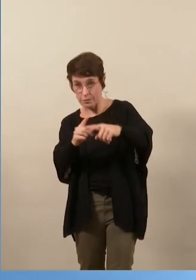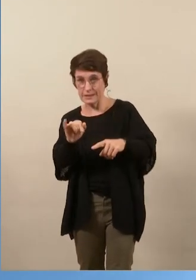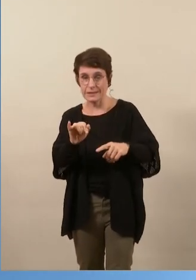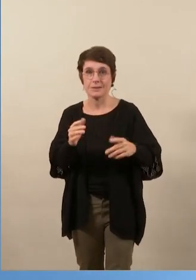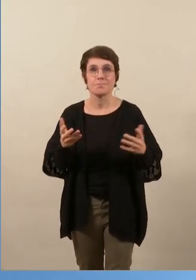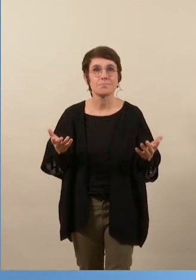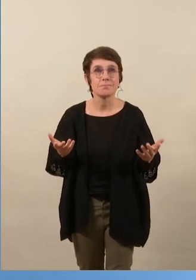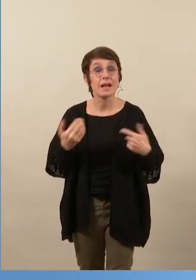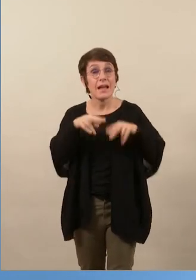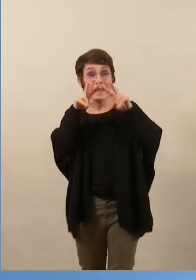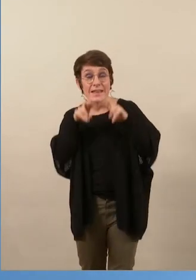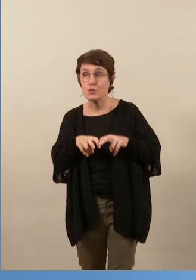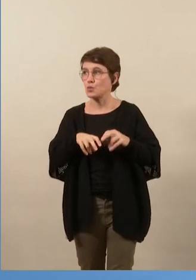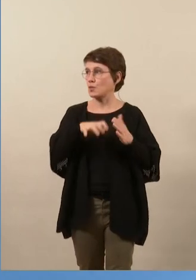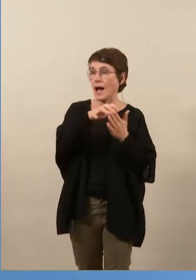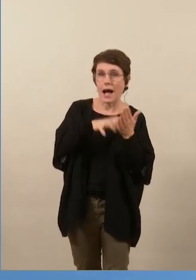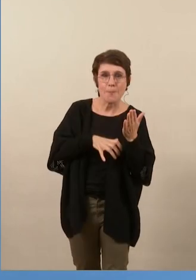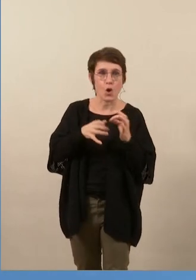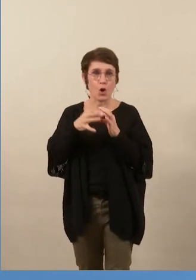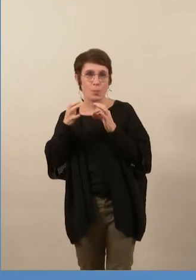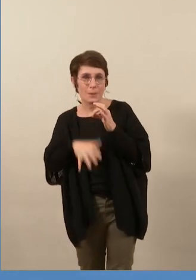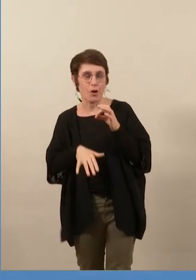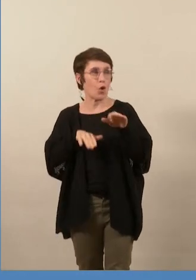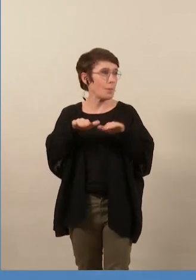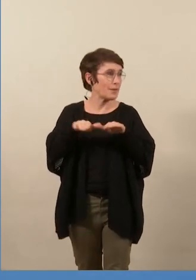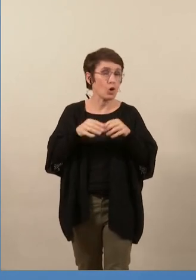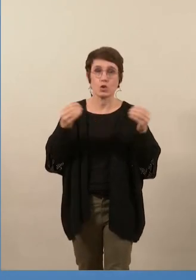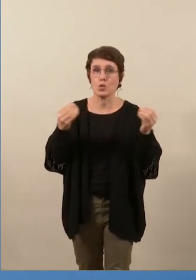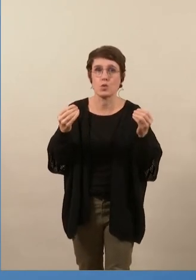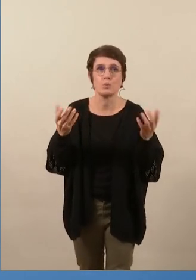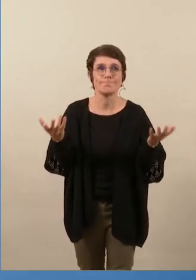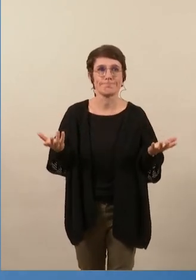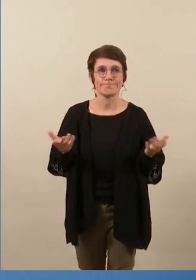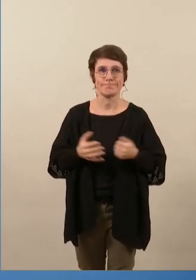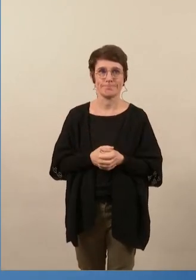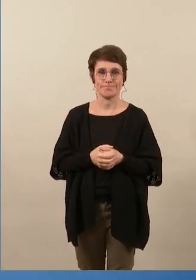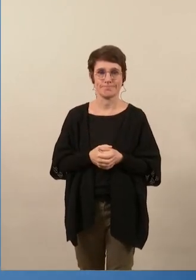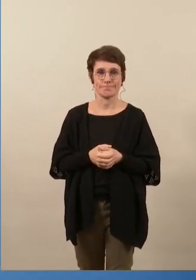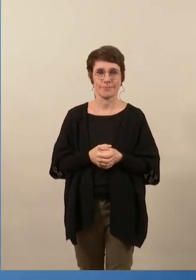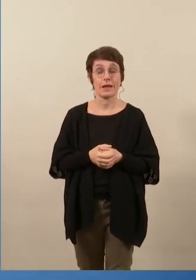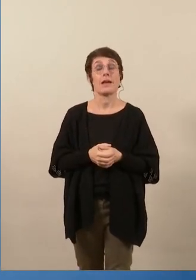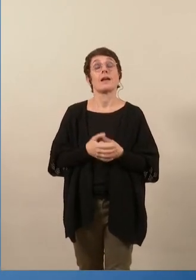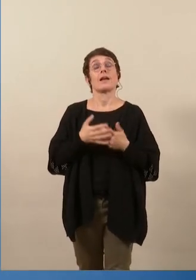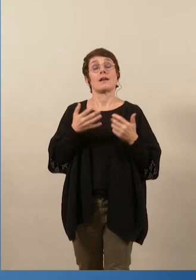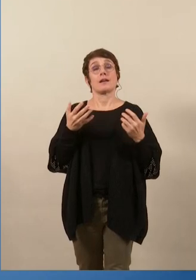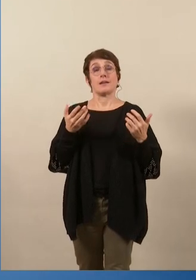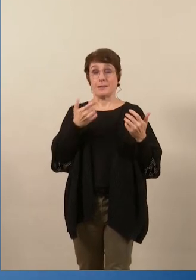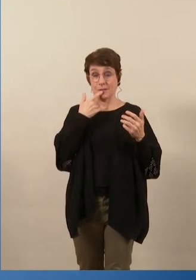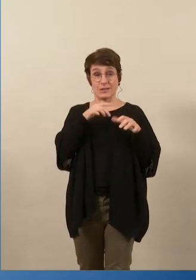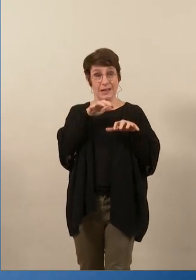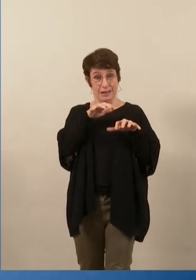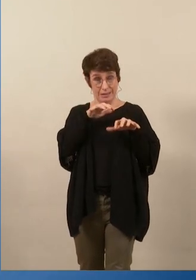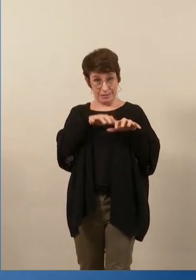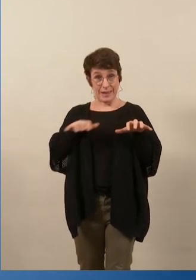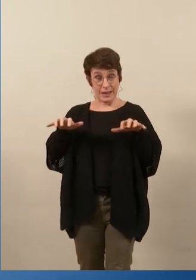étude rapport bilan méthode et cetera quelle est la réalité objective du territoire en la